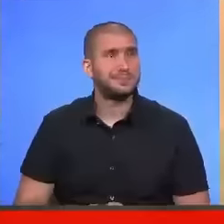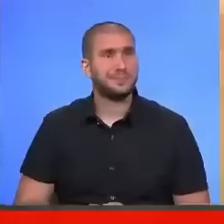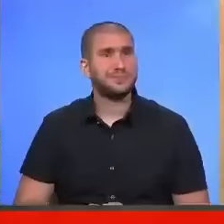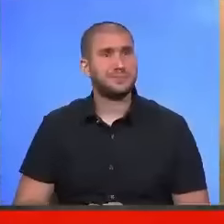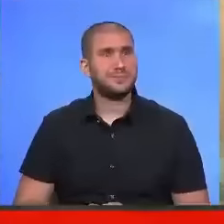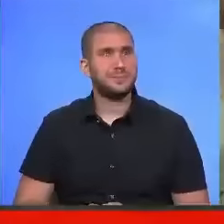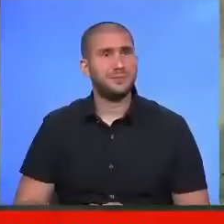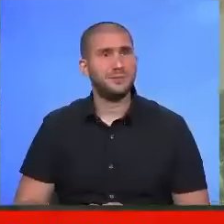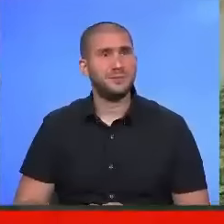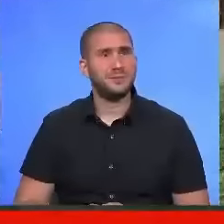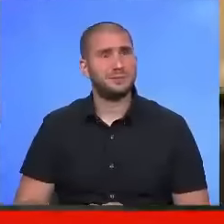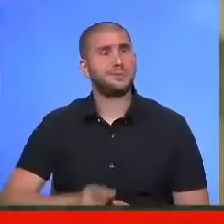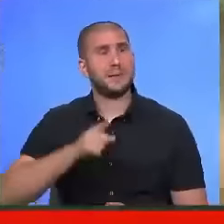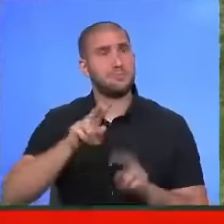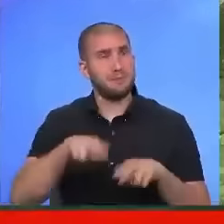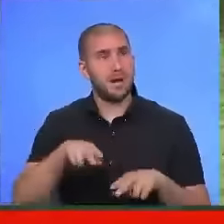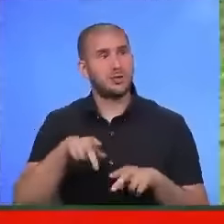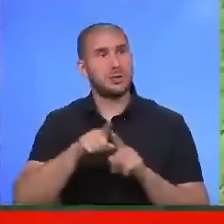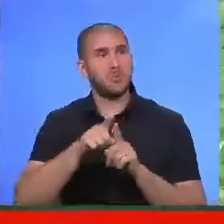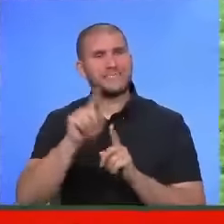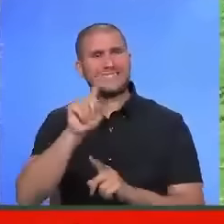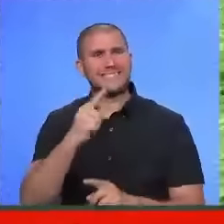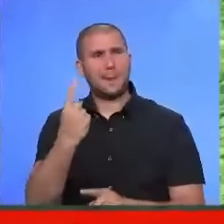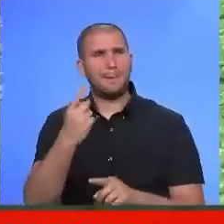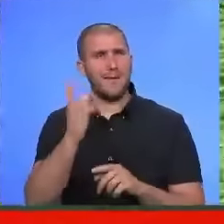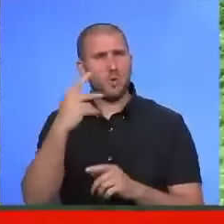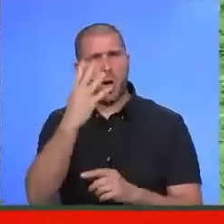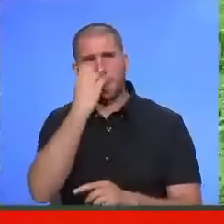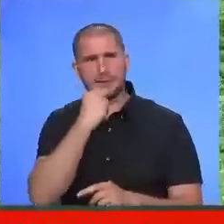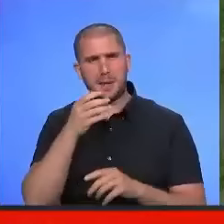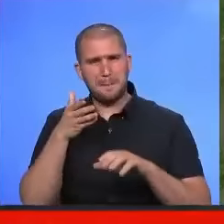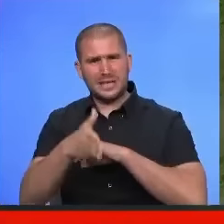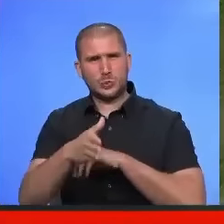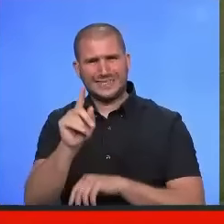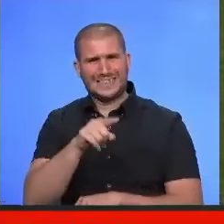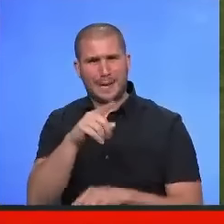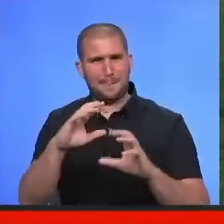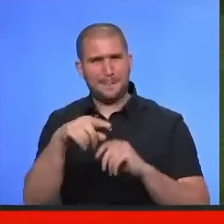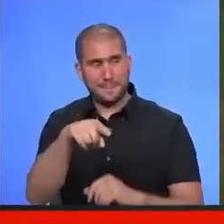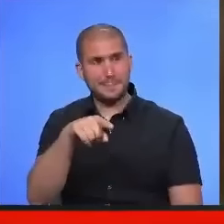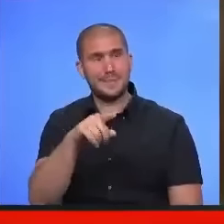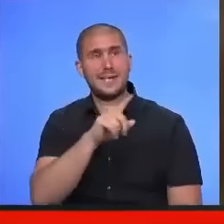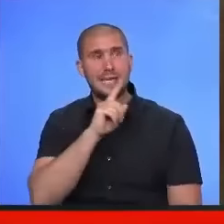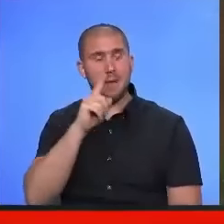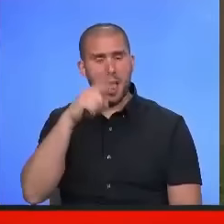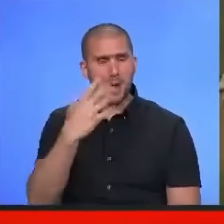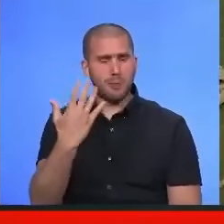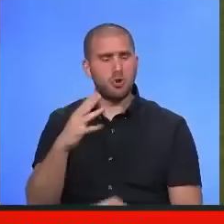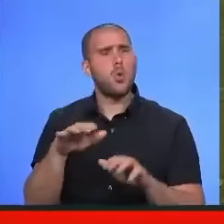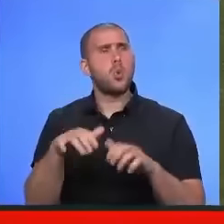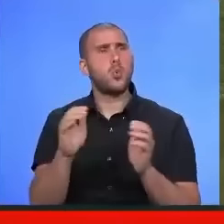לכולם אלה ממש פרצה של זיקים איפה שחמאס פרצו לזיקים אמא אבא חמישה